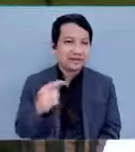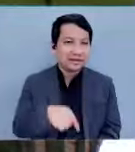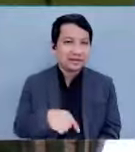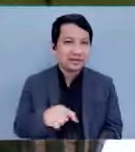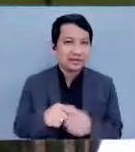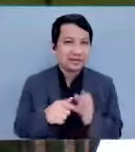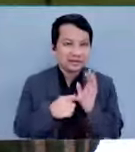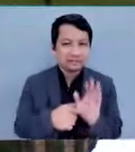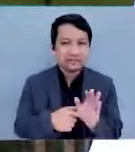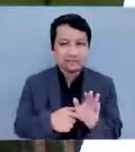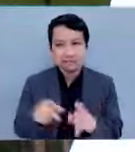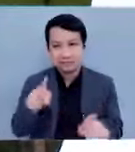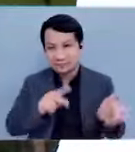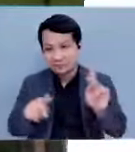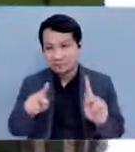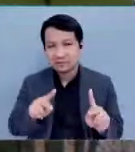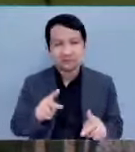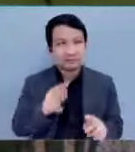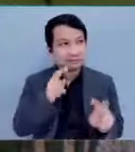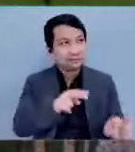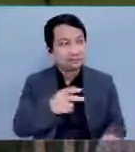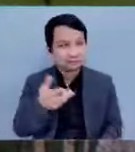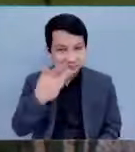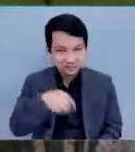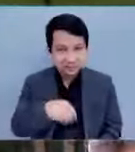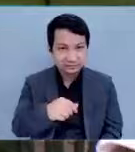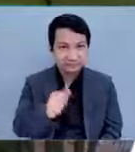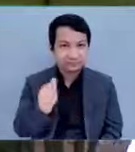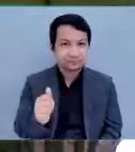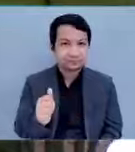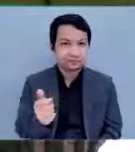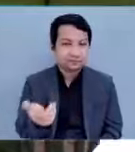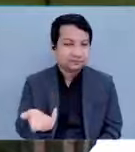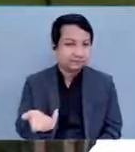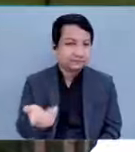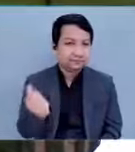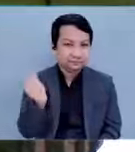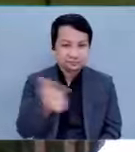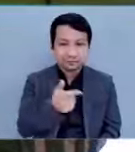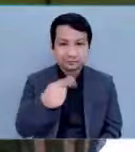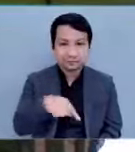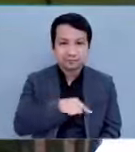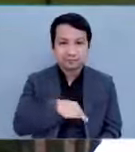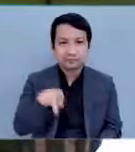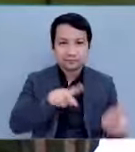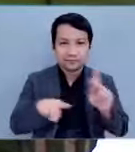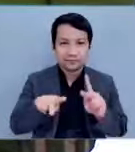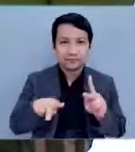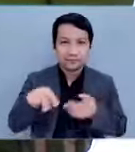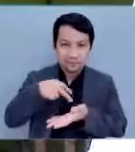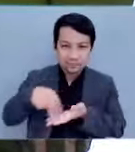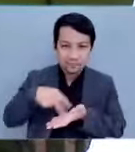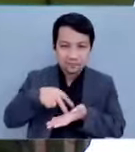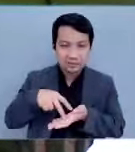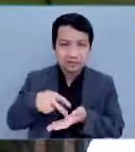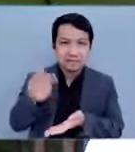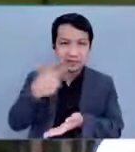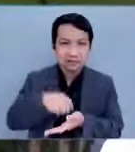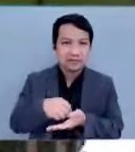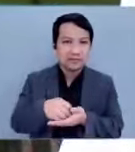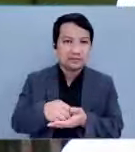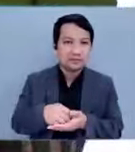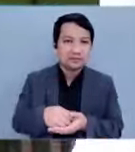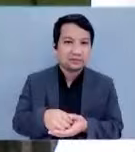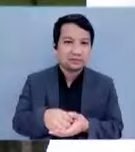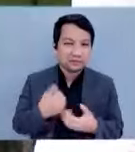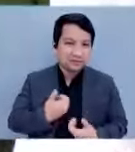kada performance. Para mas maganda po yung lahat po ng performance and choreography. Mas Eh,